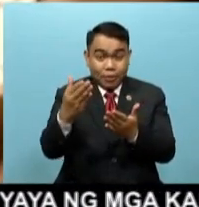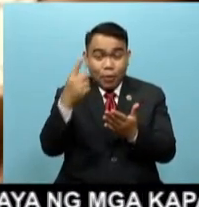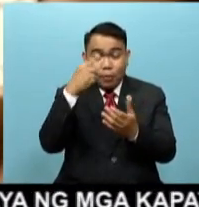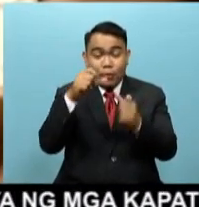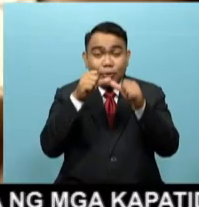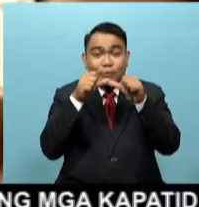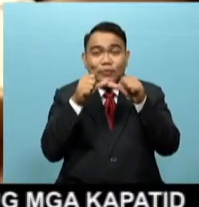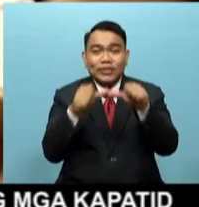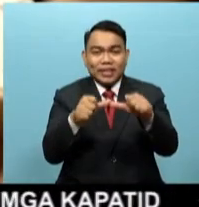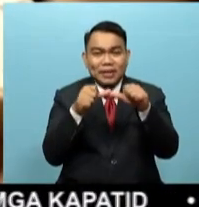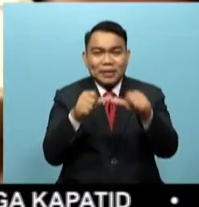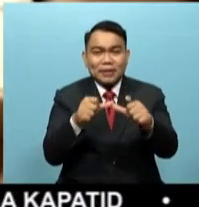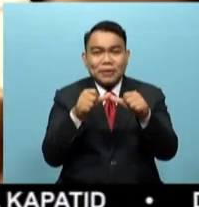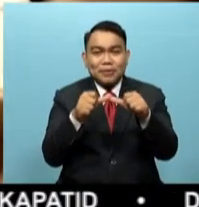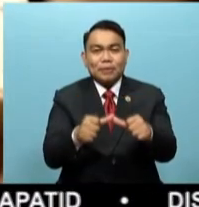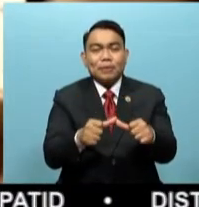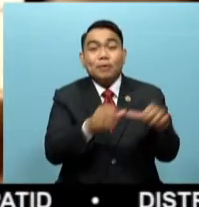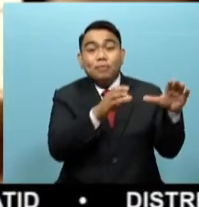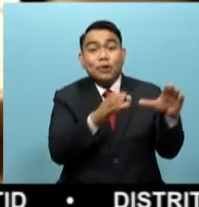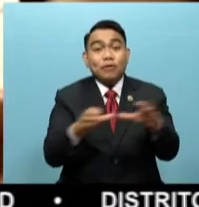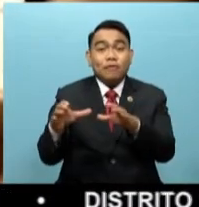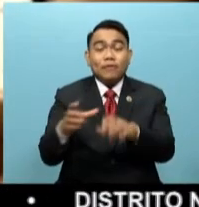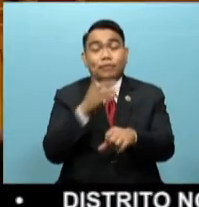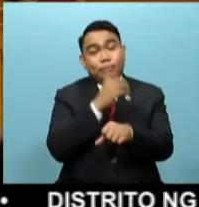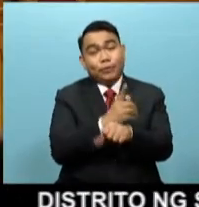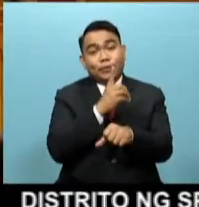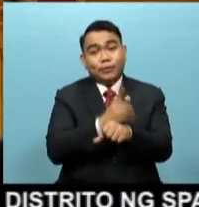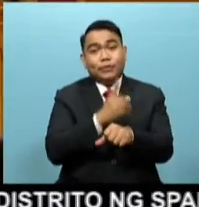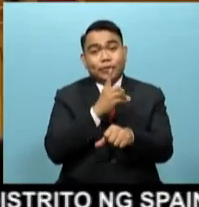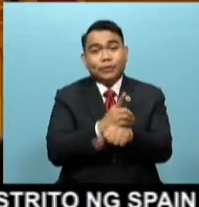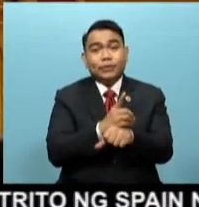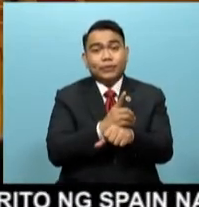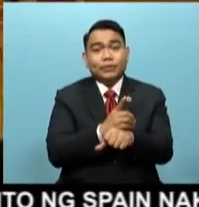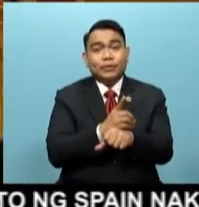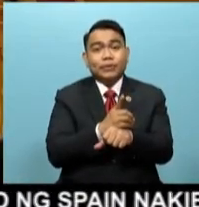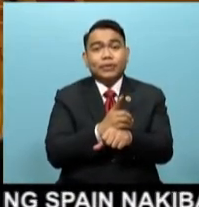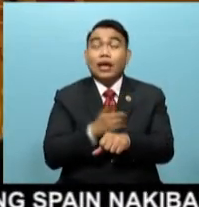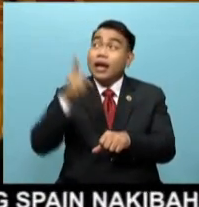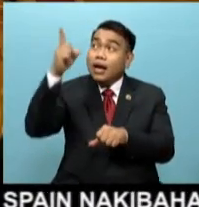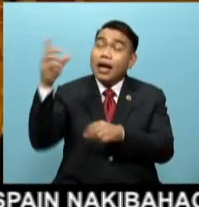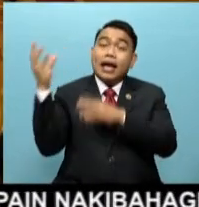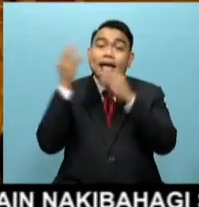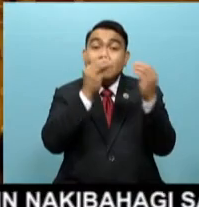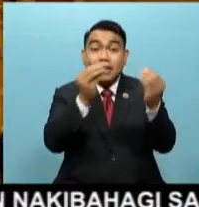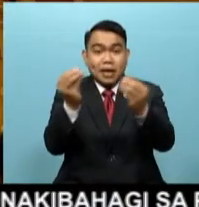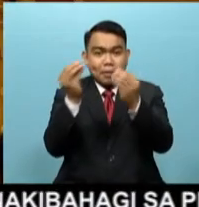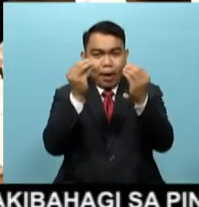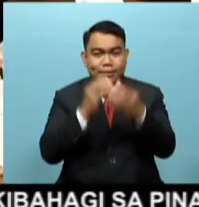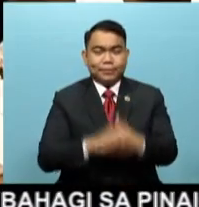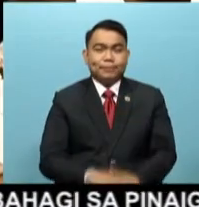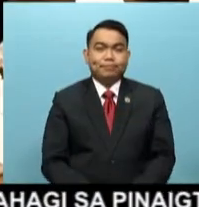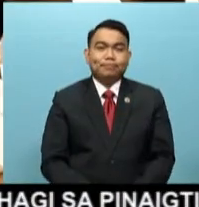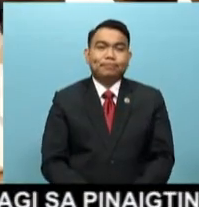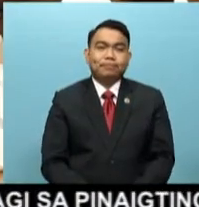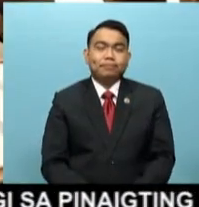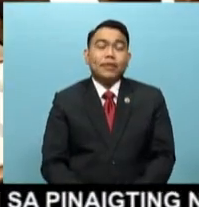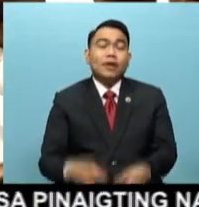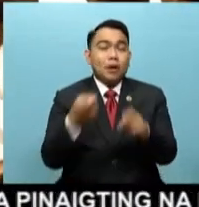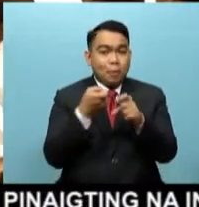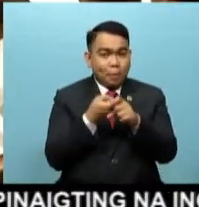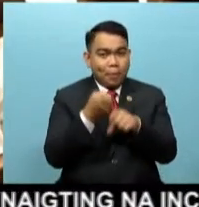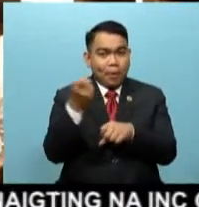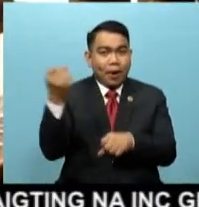patuloy po nating magampanan ang tungkuling ibiniyaya po ng ating Panginoong Diyos. Mula po rito